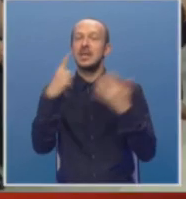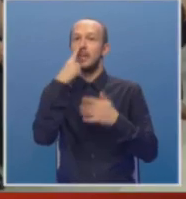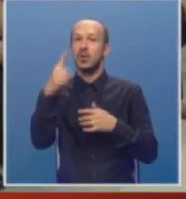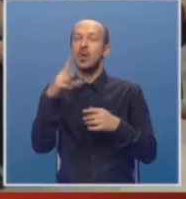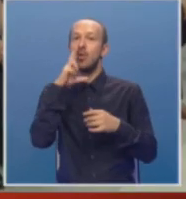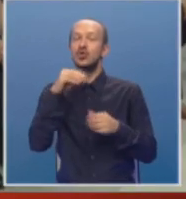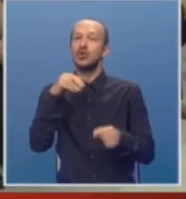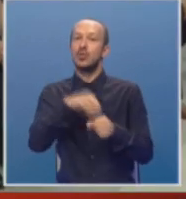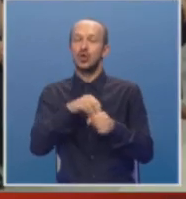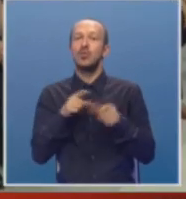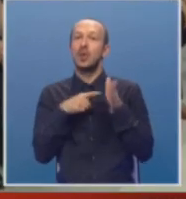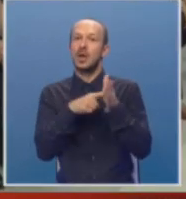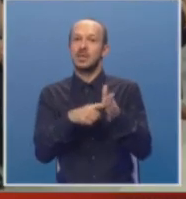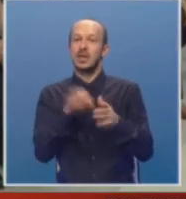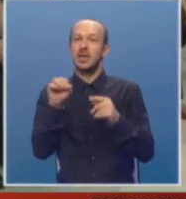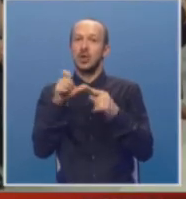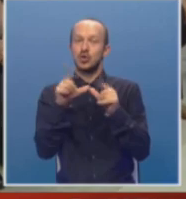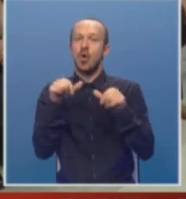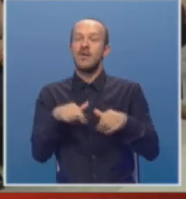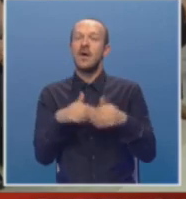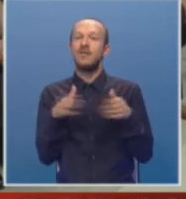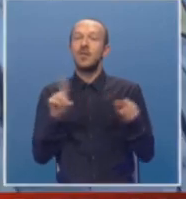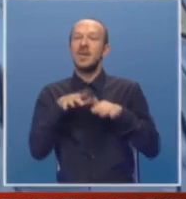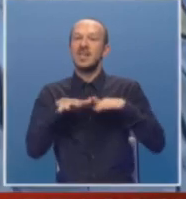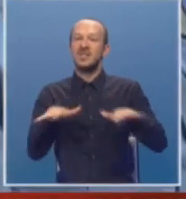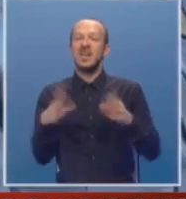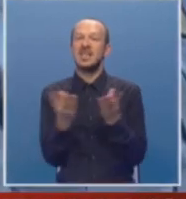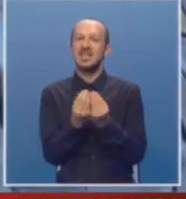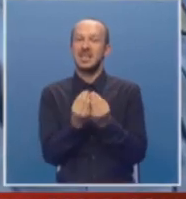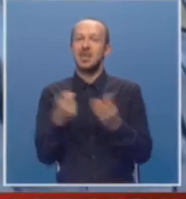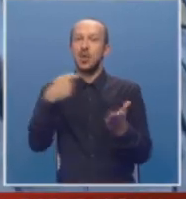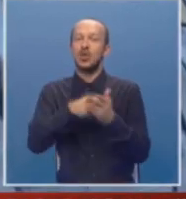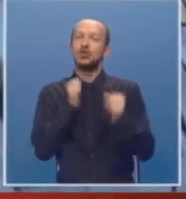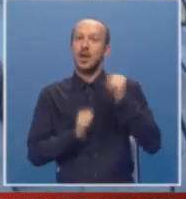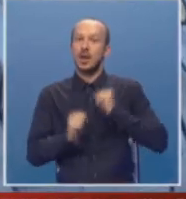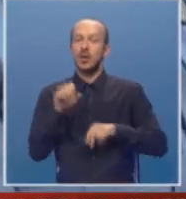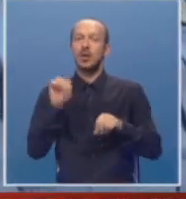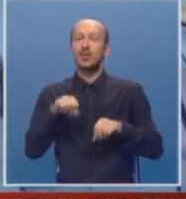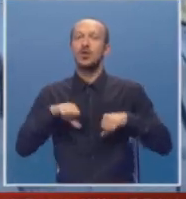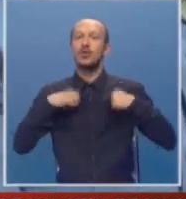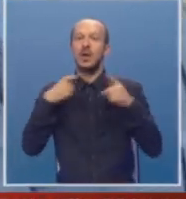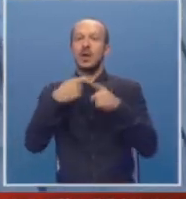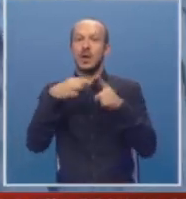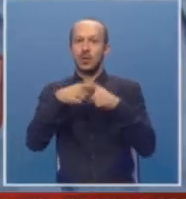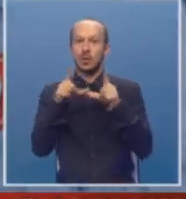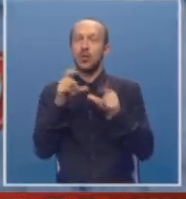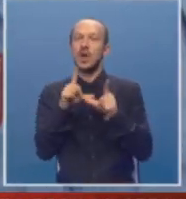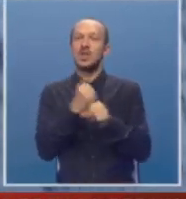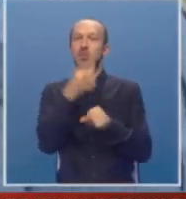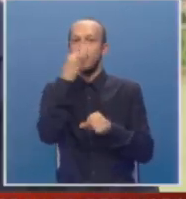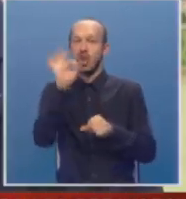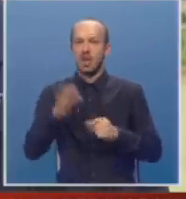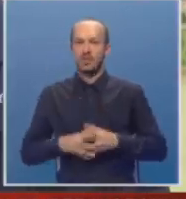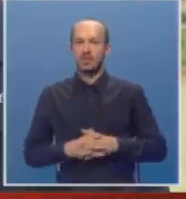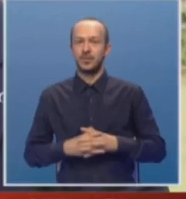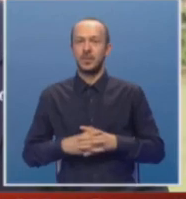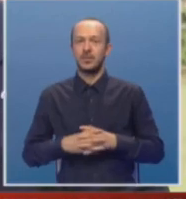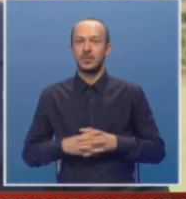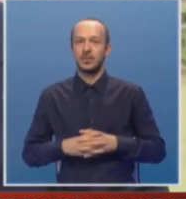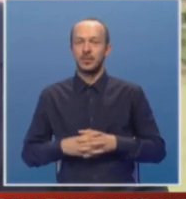u opštinskom budžetu, pokazatelji su da ova izuzetno nerazvijena zajednica ulaže napore kako bi život u Kalinoviku učinili boljim. Malo ko da